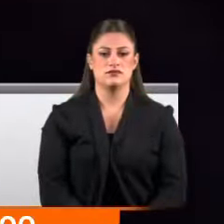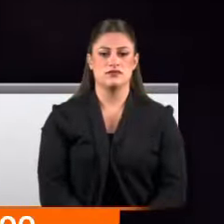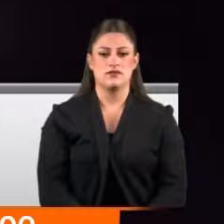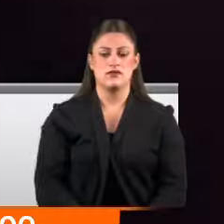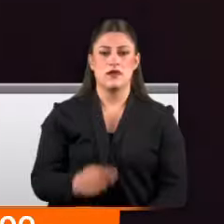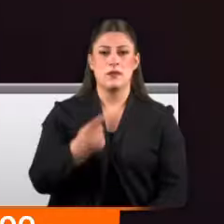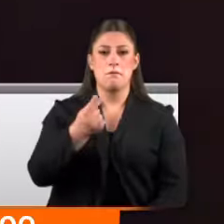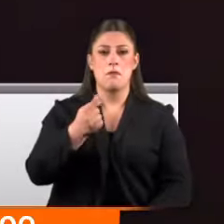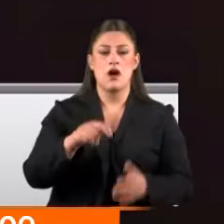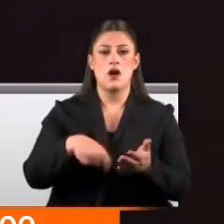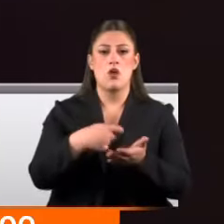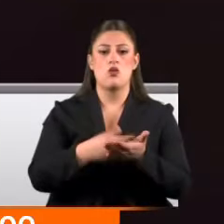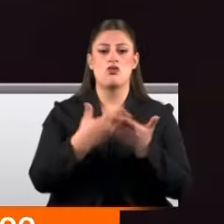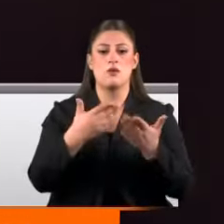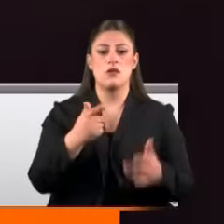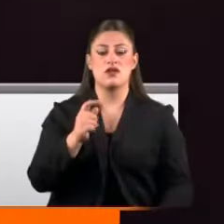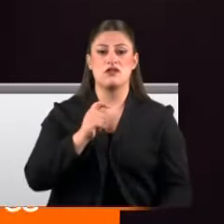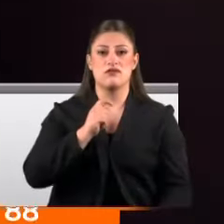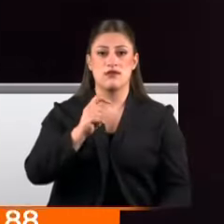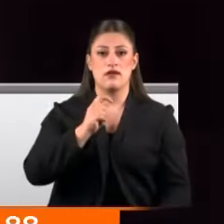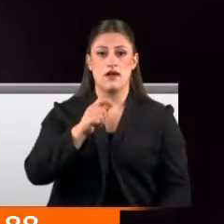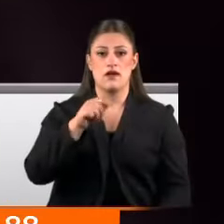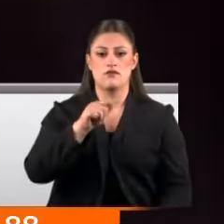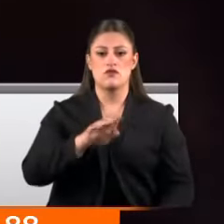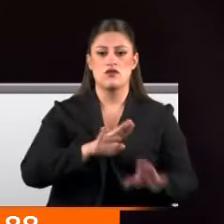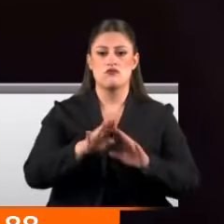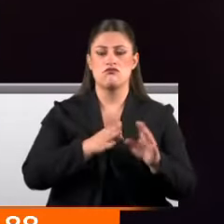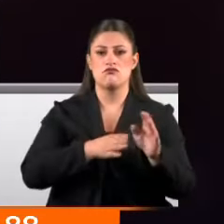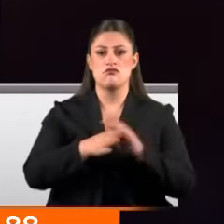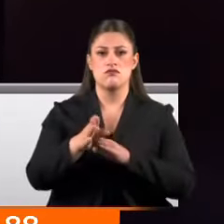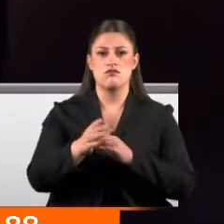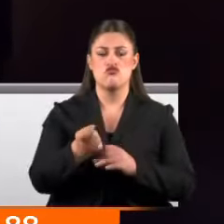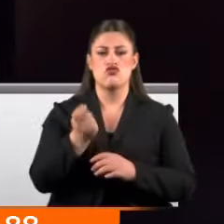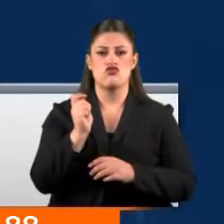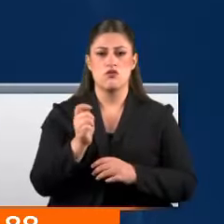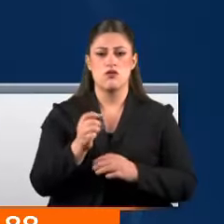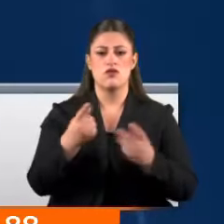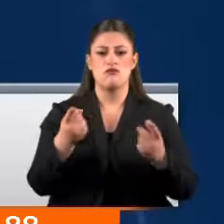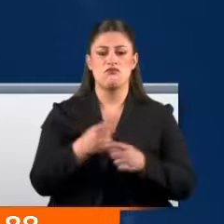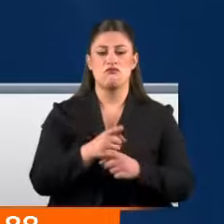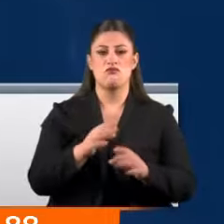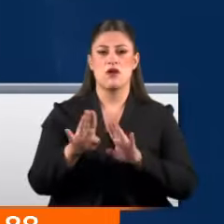Parayı ödemedi, taksiciler kapısına dayandı. Hem de balta ve sopalarla.